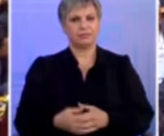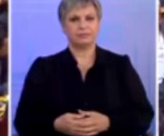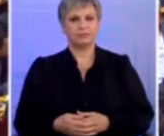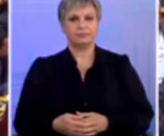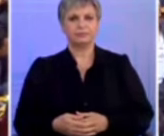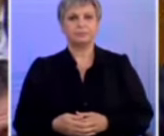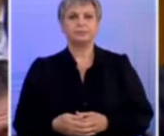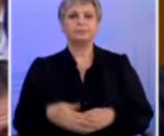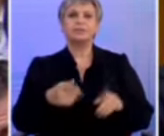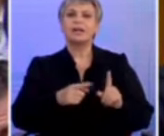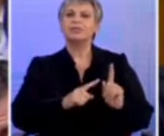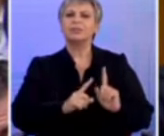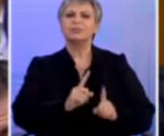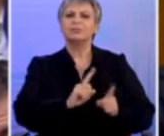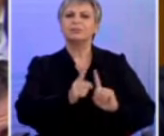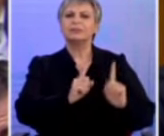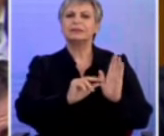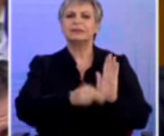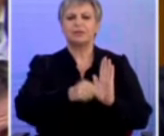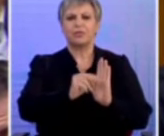η συμφωνία αυτή